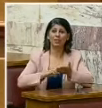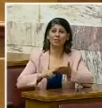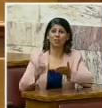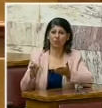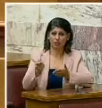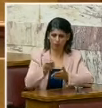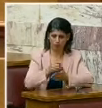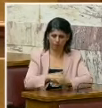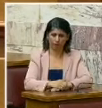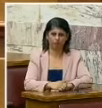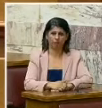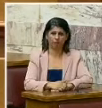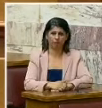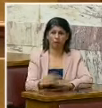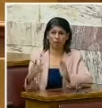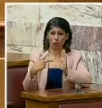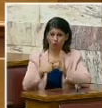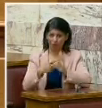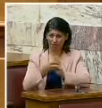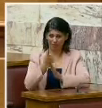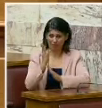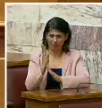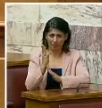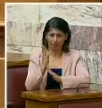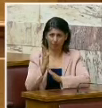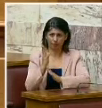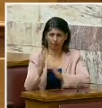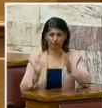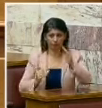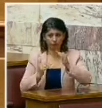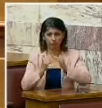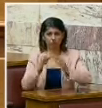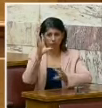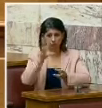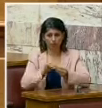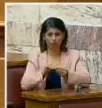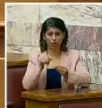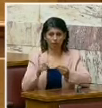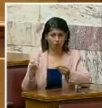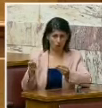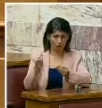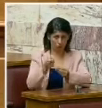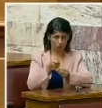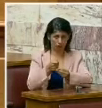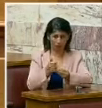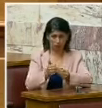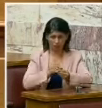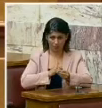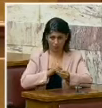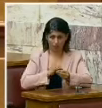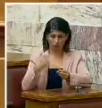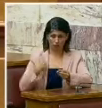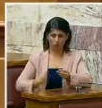οφειλές. Το 2014, το ύψος, το άθροισμα των οφειλών των ιδιωτών στο